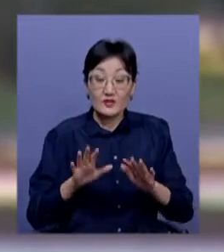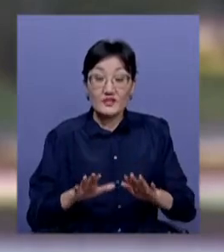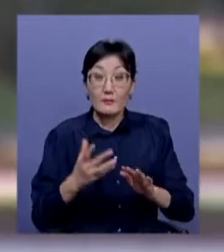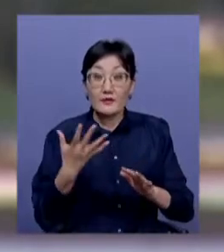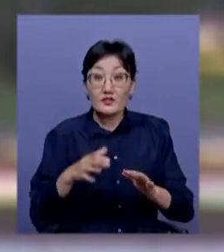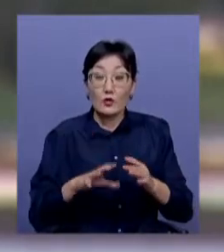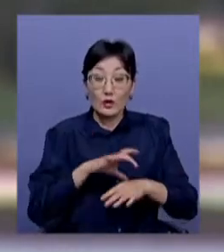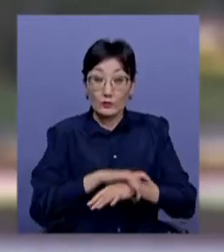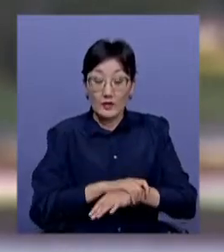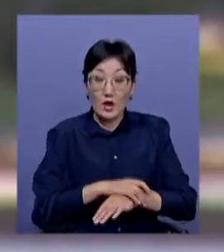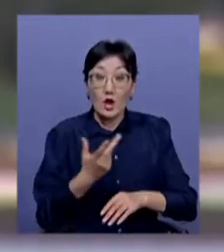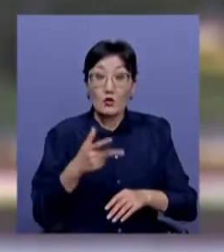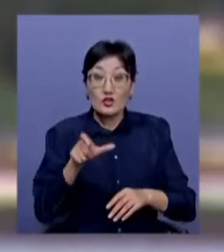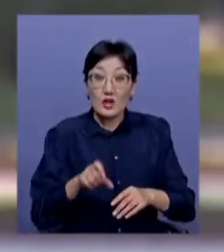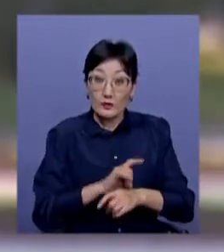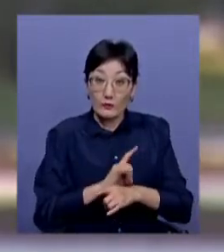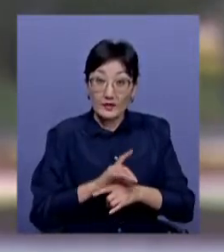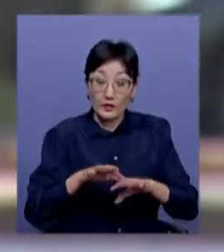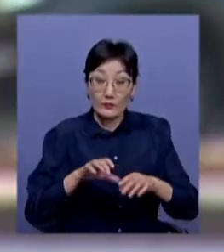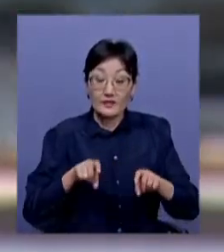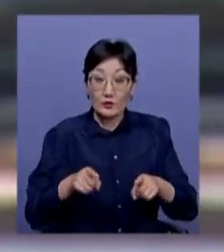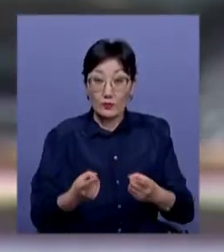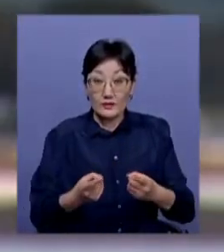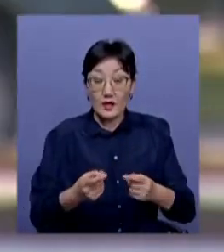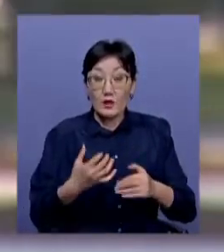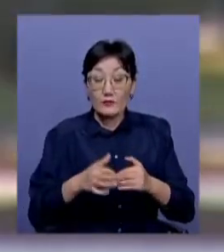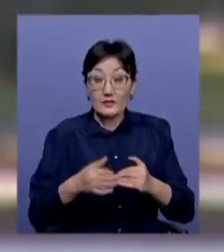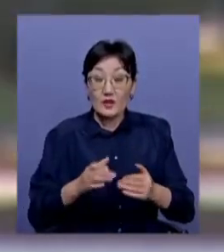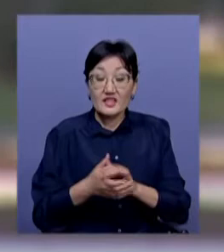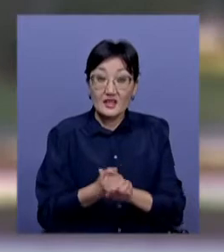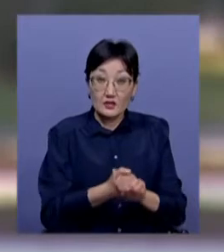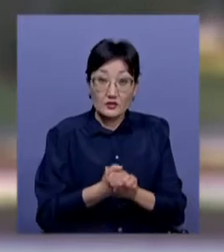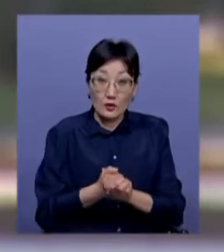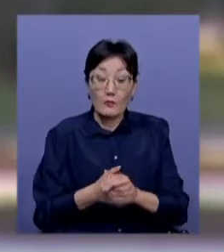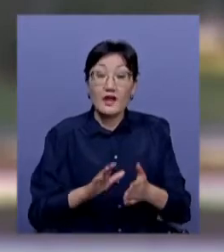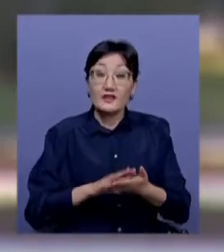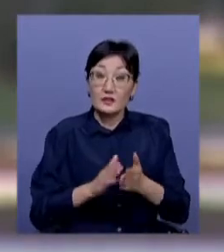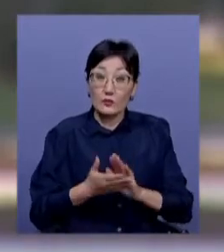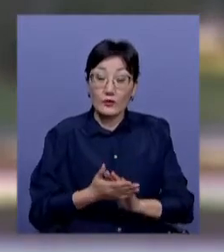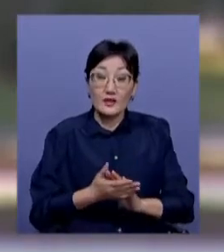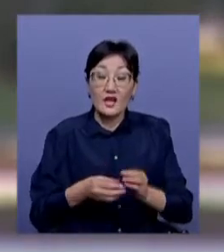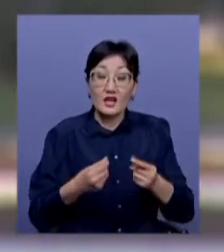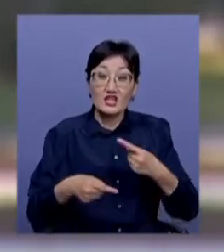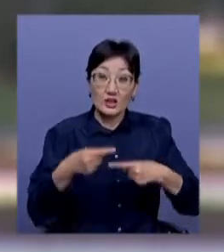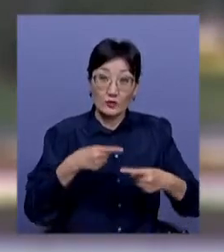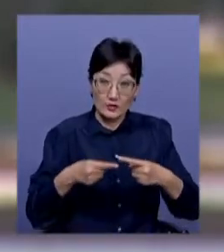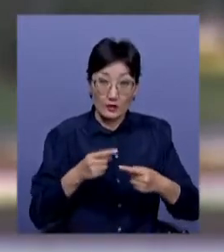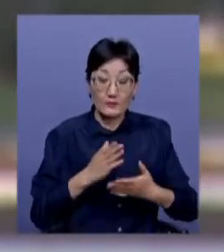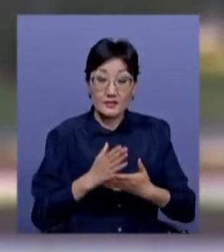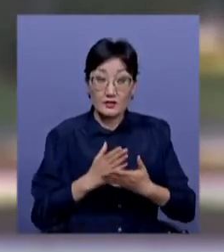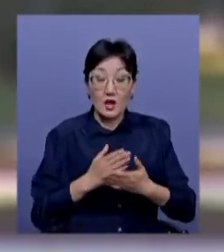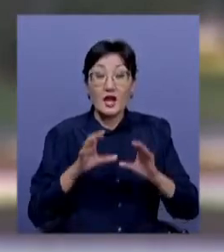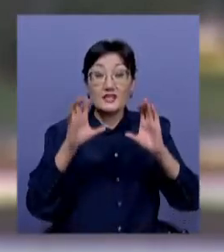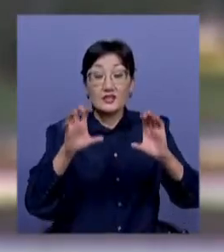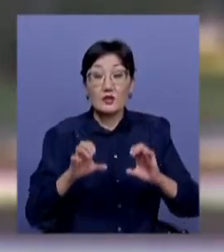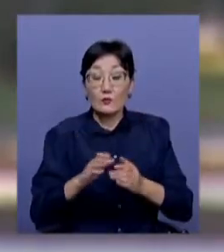ашылған. Үш алаяқ қолға түскен, алайда жәбірленуші мен алаяқтардың арасында татуласу келісімі болып, қаражат қайтарылған, яғни